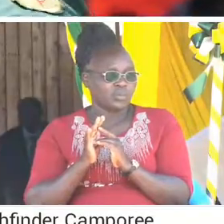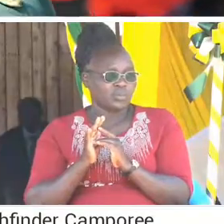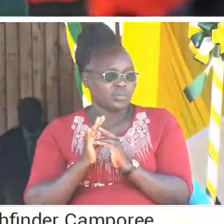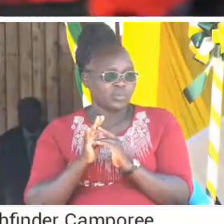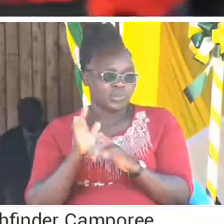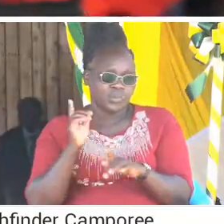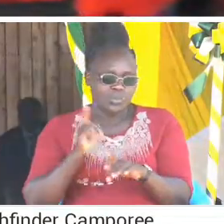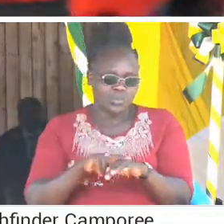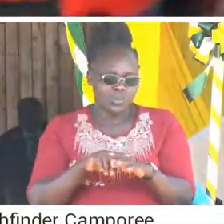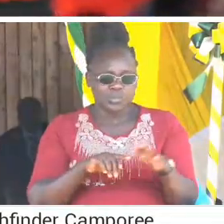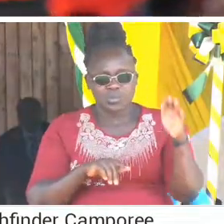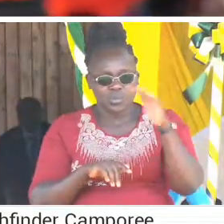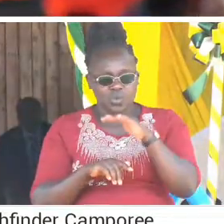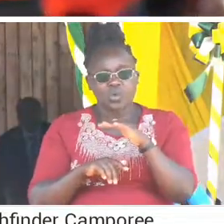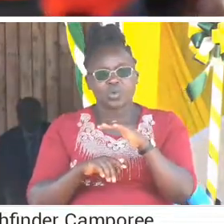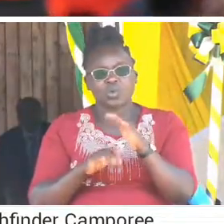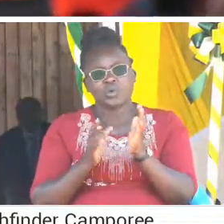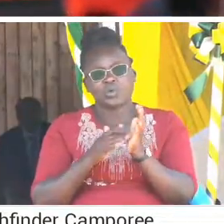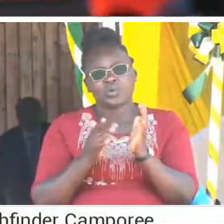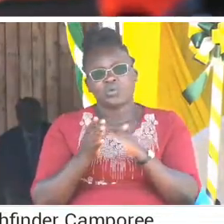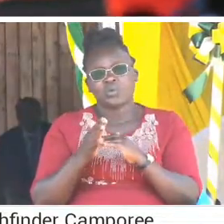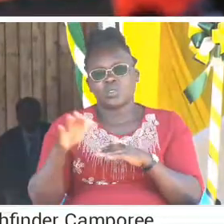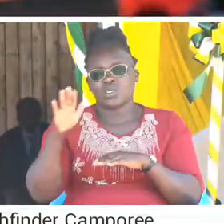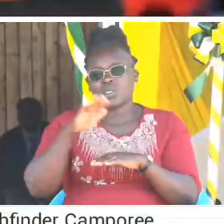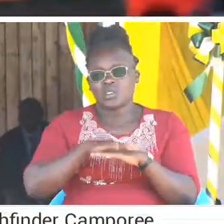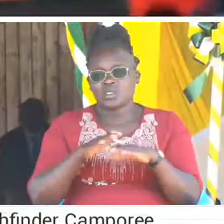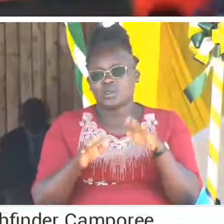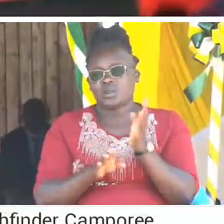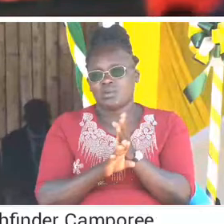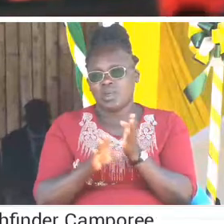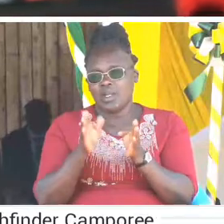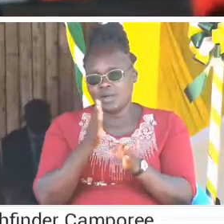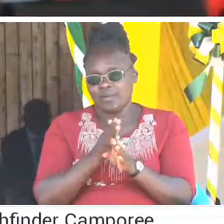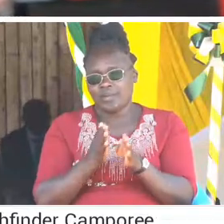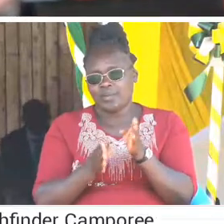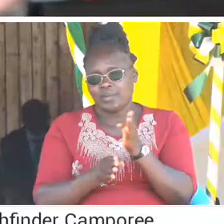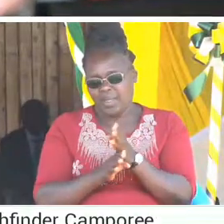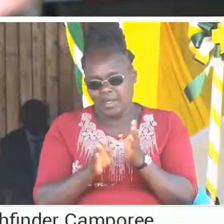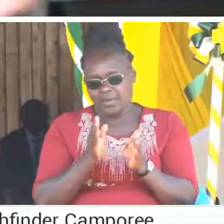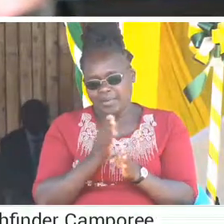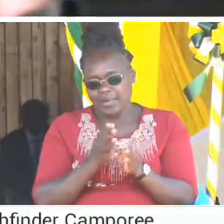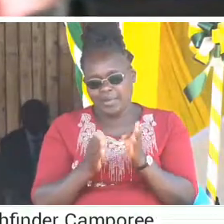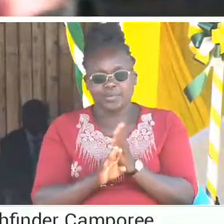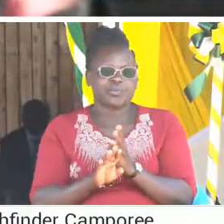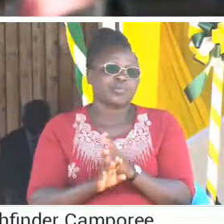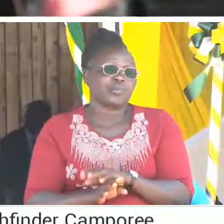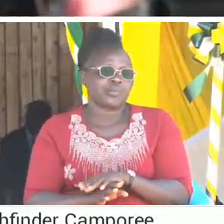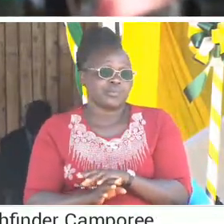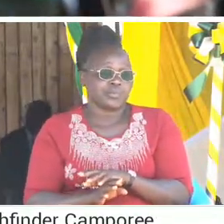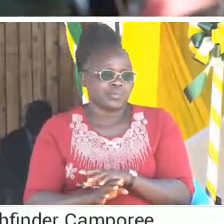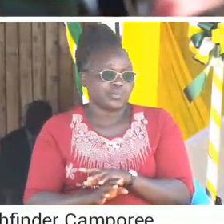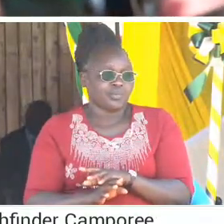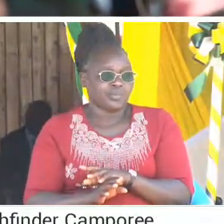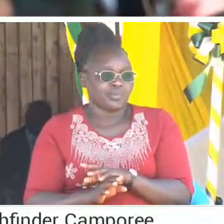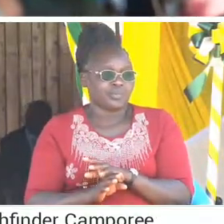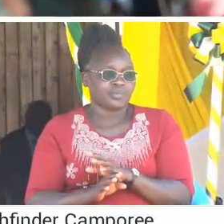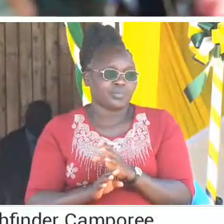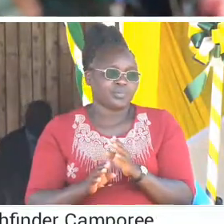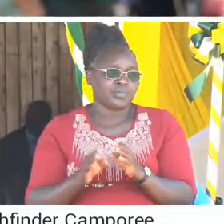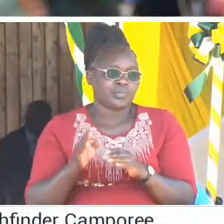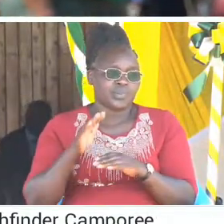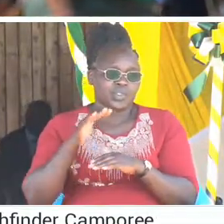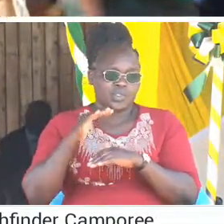nyingine. Ukipanda, anaweka ngazi, anajenga na wewe. Anapanda, unapanda ngazi za mafanikio, unapanda na Yesu.